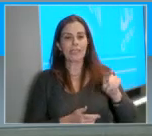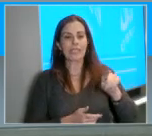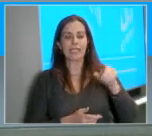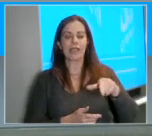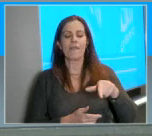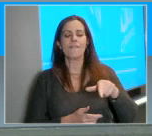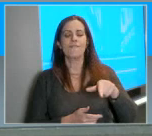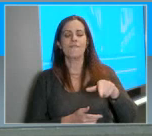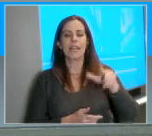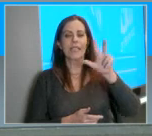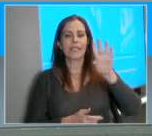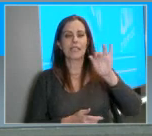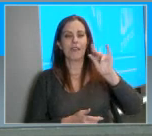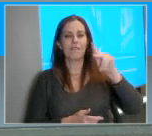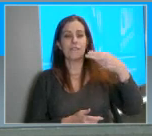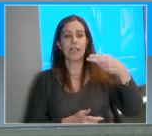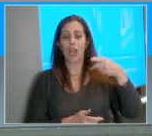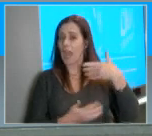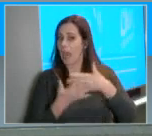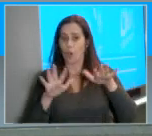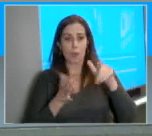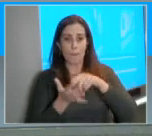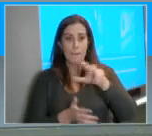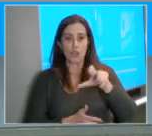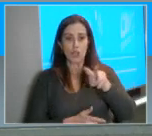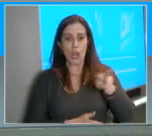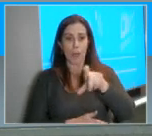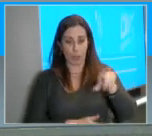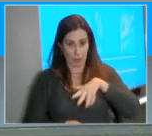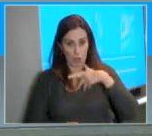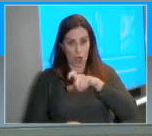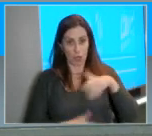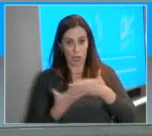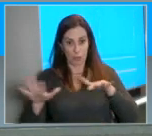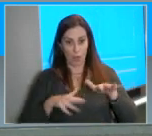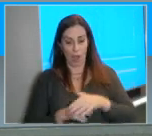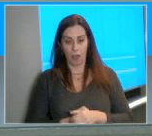שלך, תלם, אין לו ממשלה והוא לא ראש ממשלה עכשיו. האם אתה חש איזושהי אשמה מסוימת?